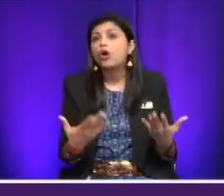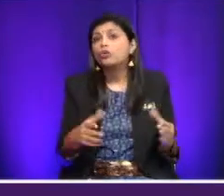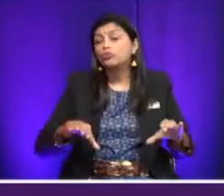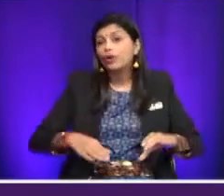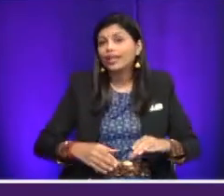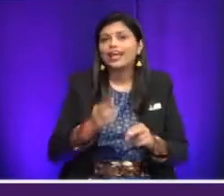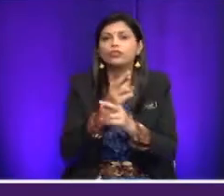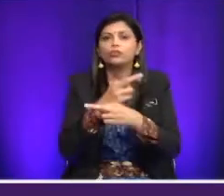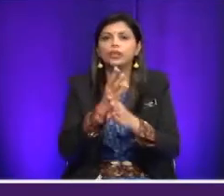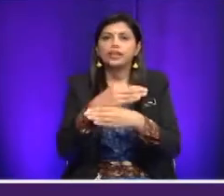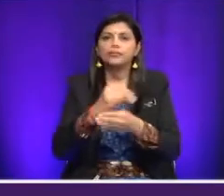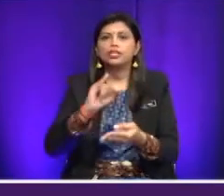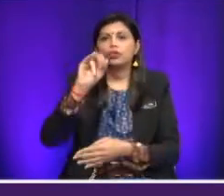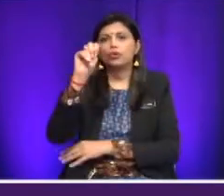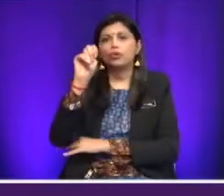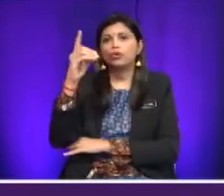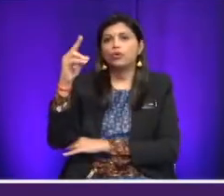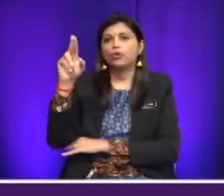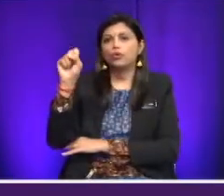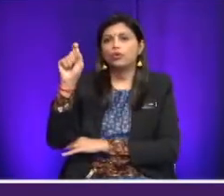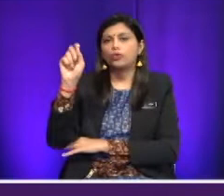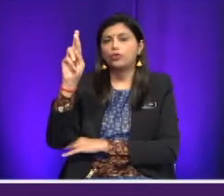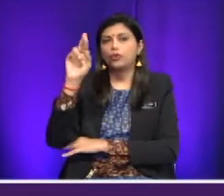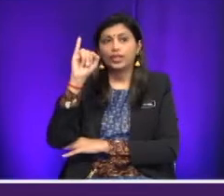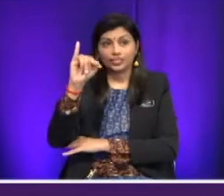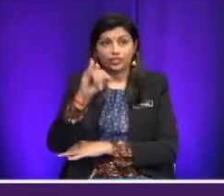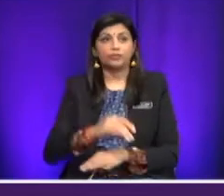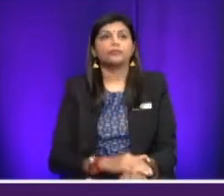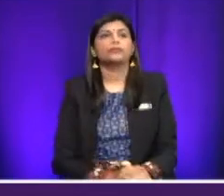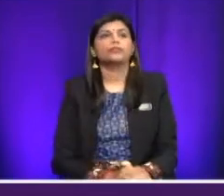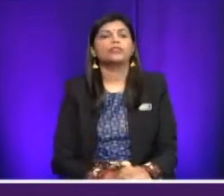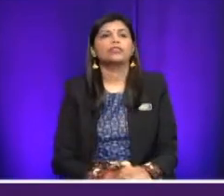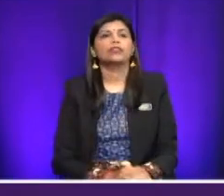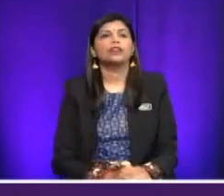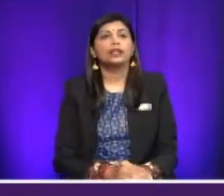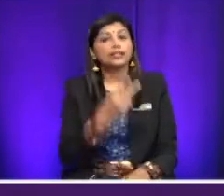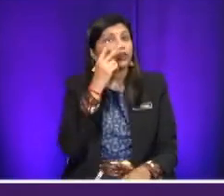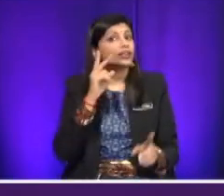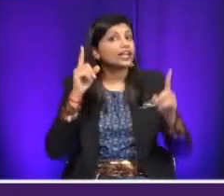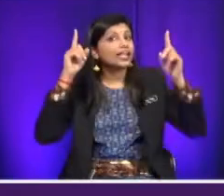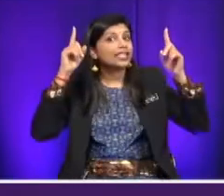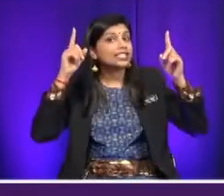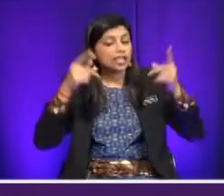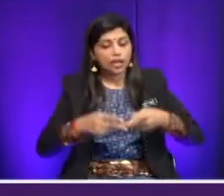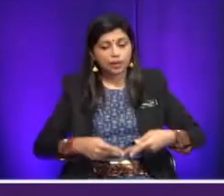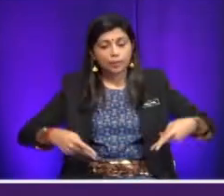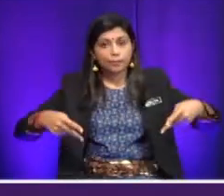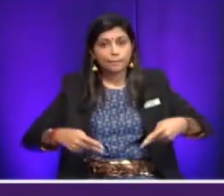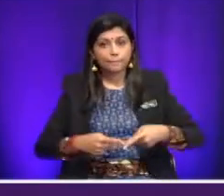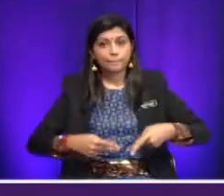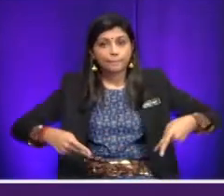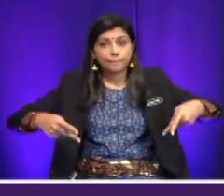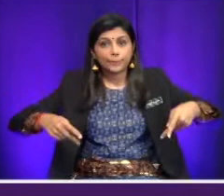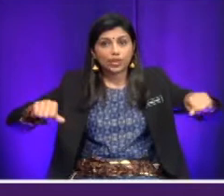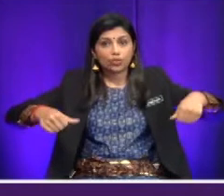sekarang kita udah gundah yang terkini kita guna dapat detik dan juga Priok masa dan juga boleh dibawa kemana saja mudah kita percaya